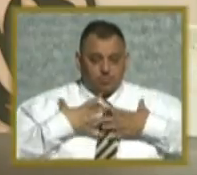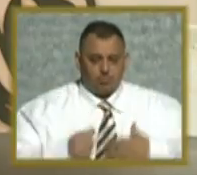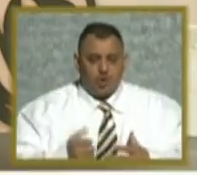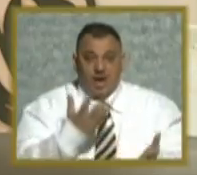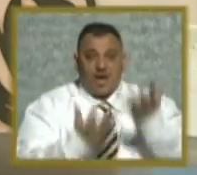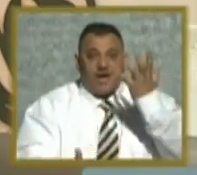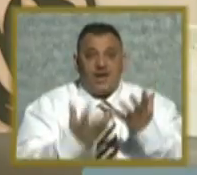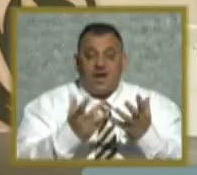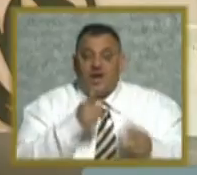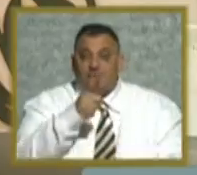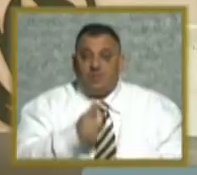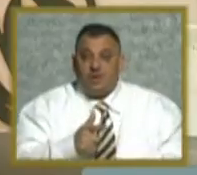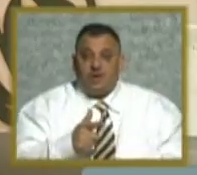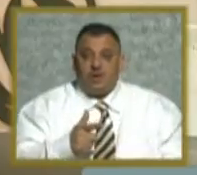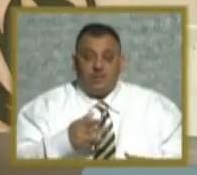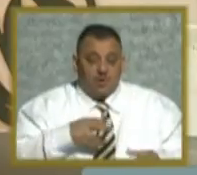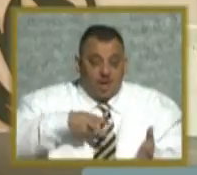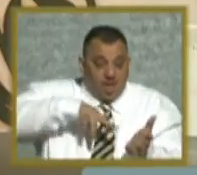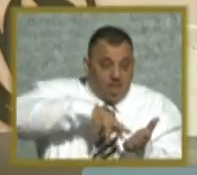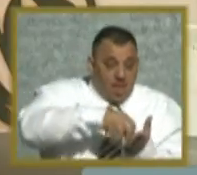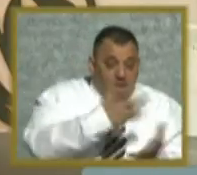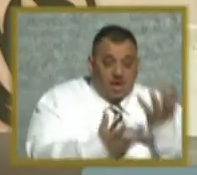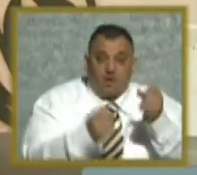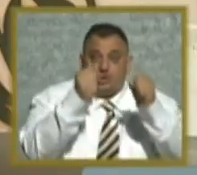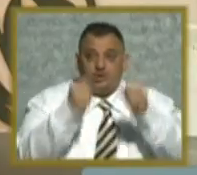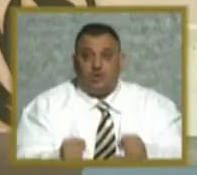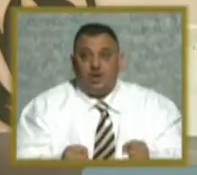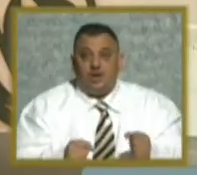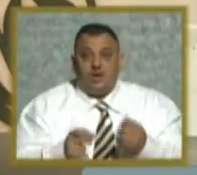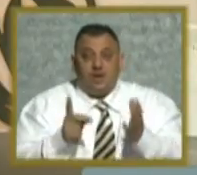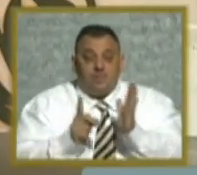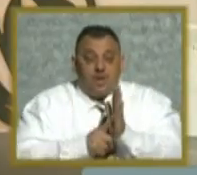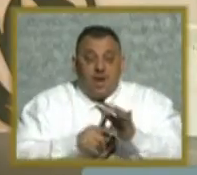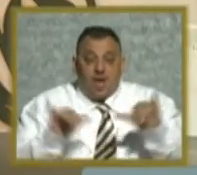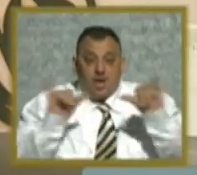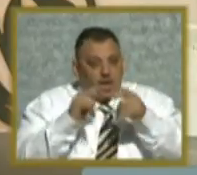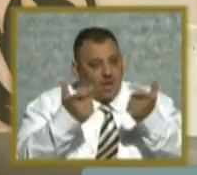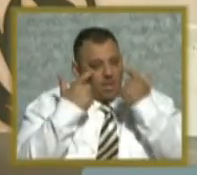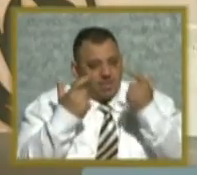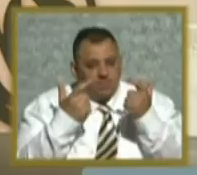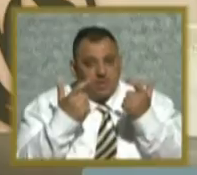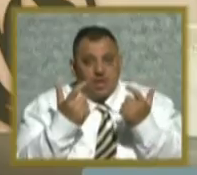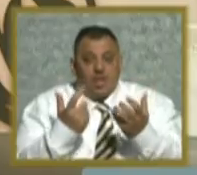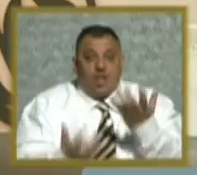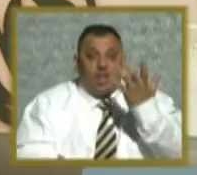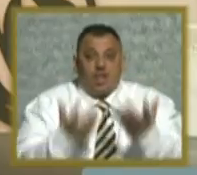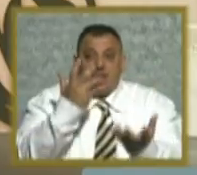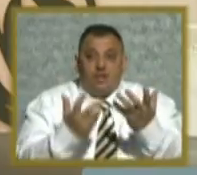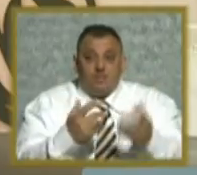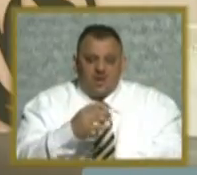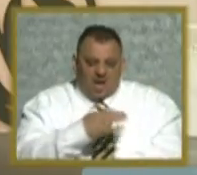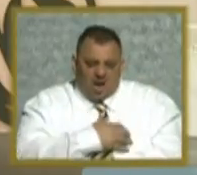النار، لا أن يسعى برجليه إلى النار. هذه أبواب من أبواب النيران والعياذ بالله، تقسي